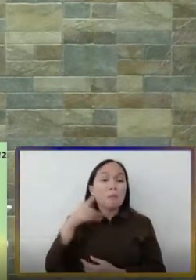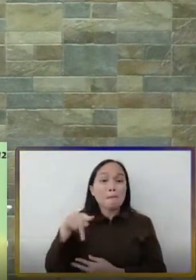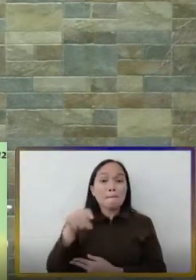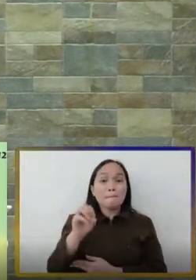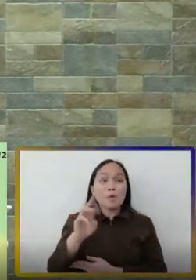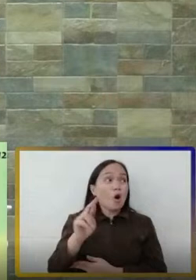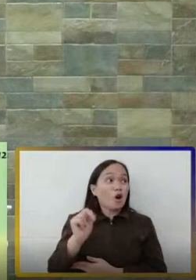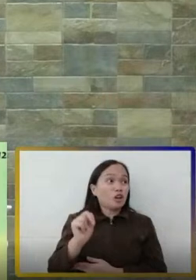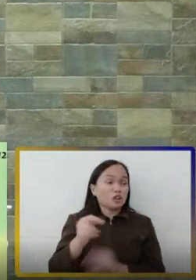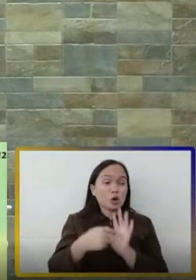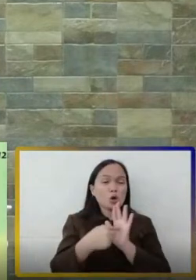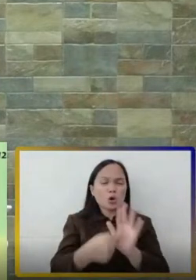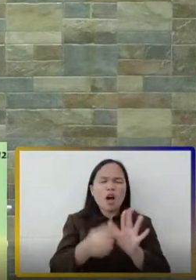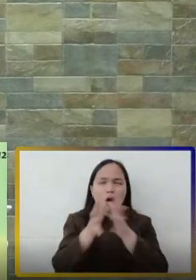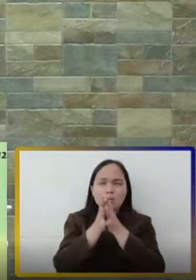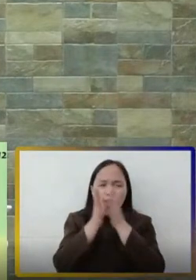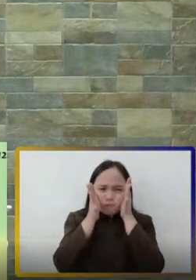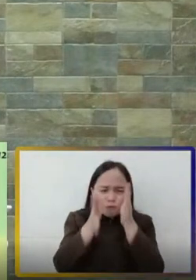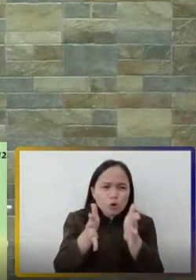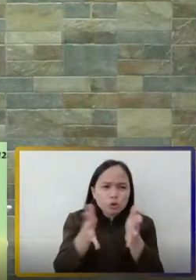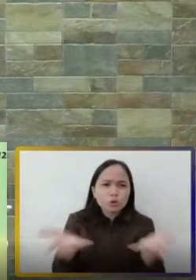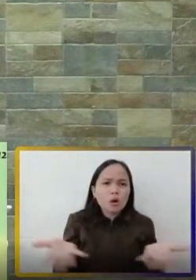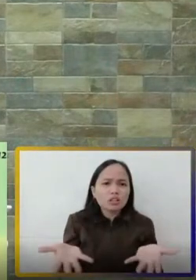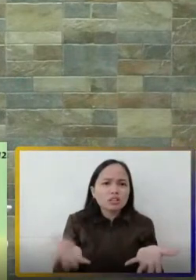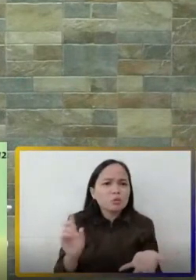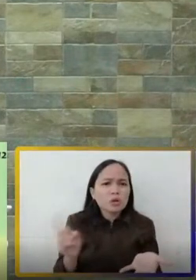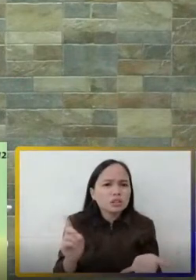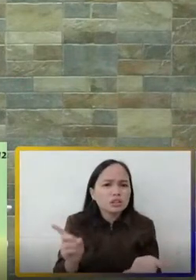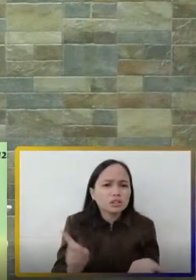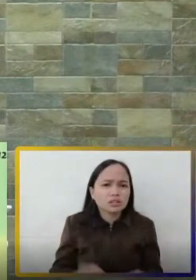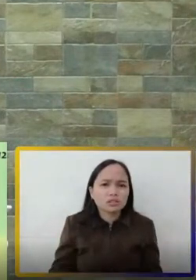Pinapalawak, pinapalaki ng pornography.